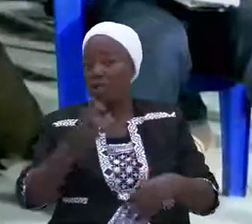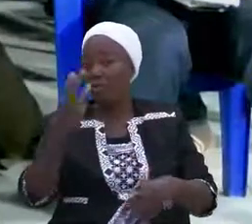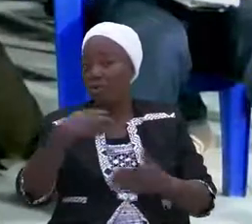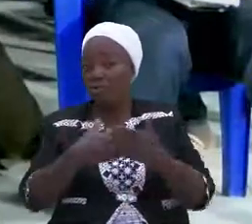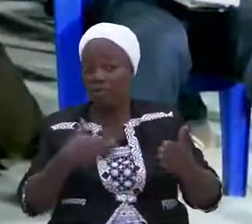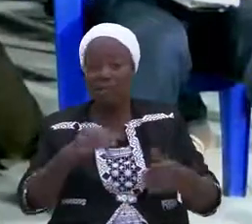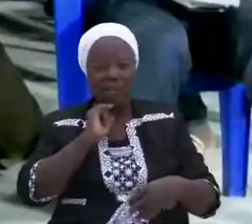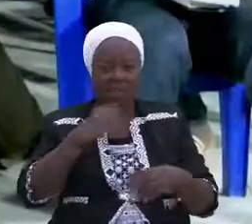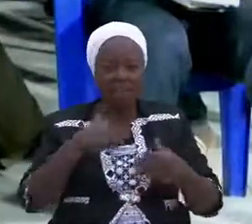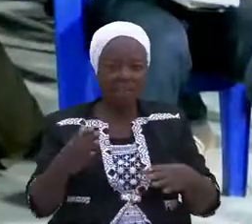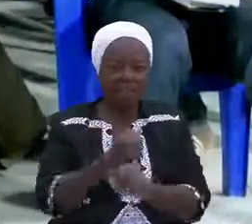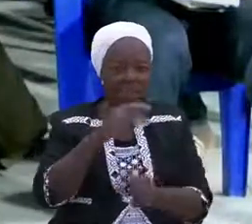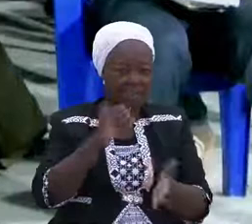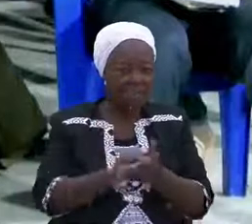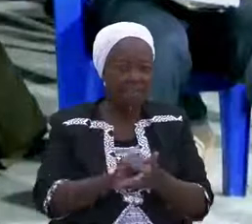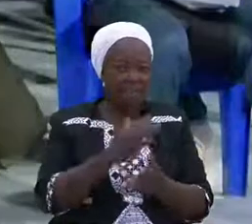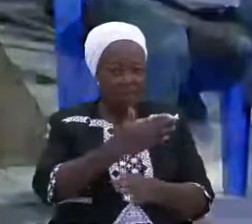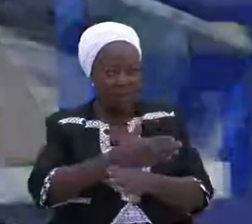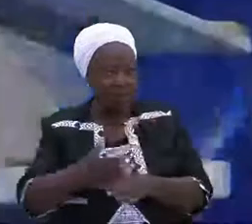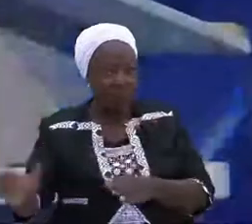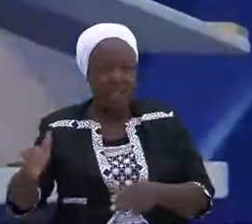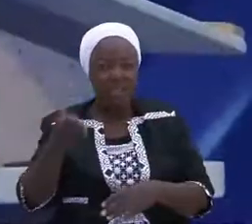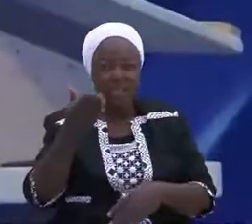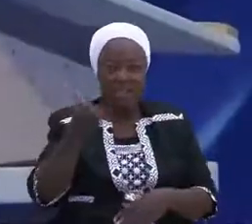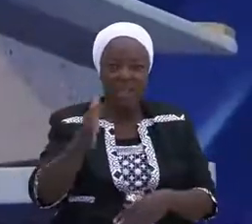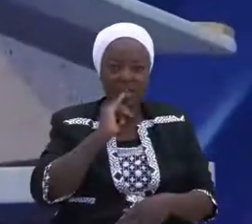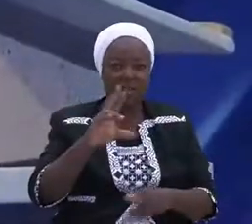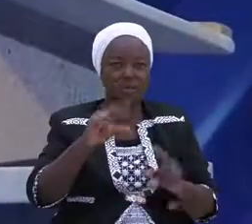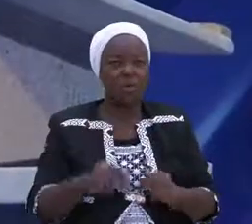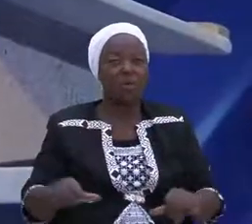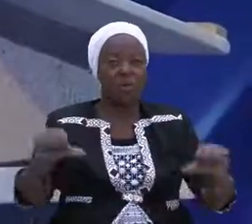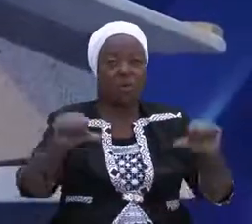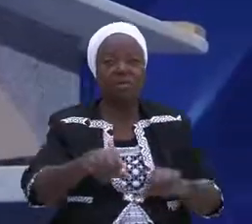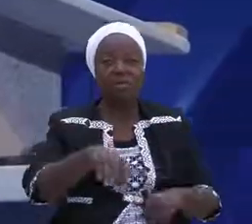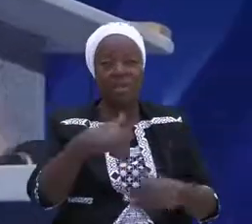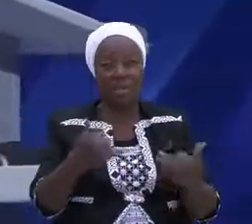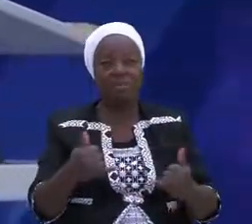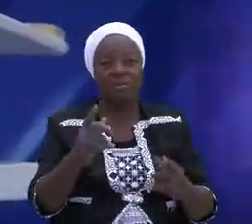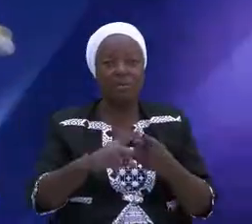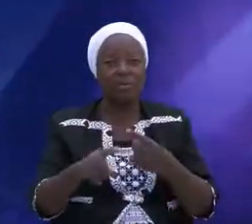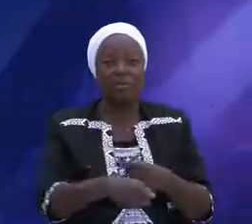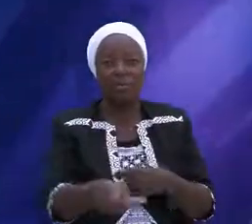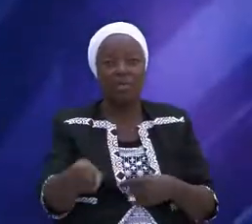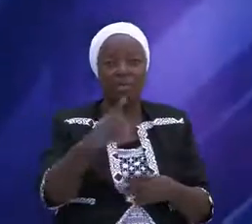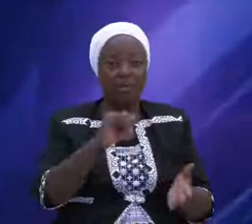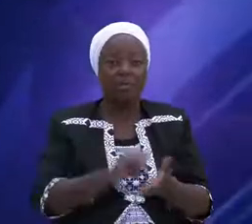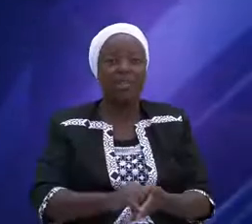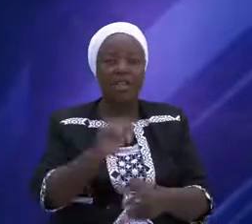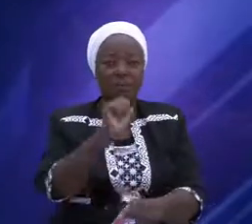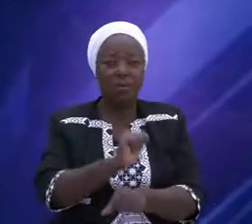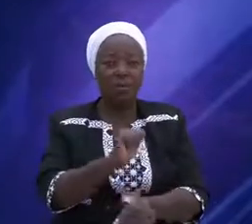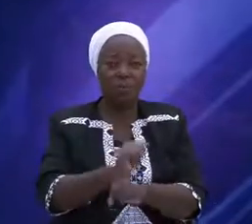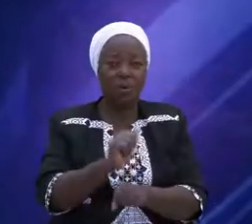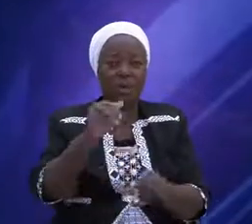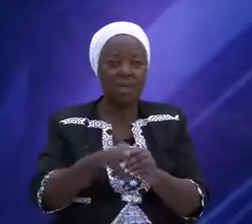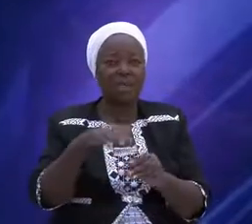avant. Mais il a ôté cela. Il n'y a plus de condamnation maintenant pour ceux qui